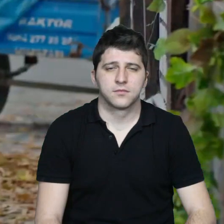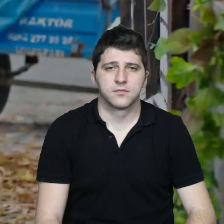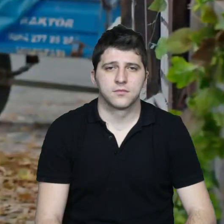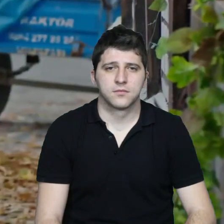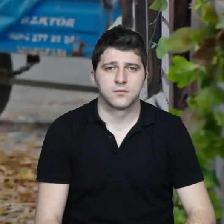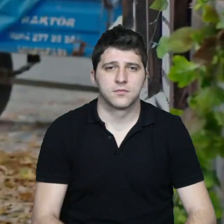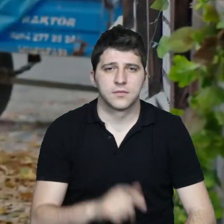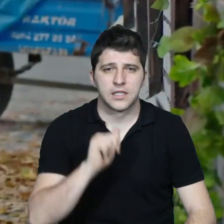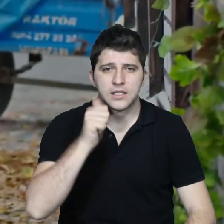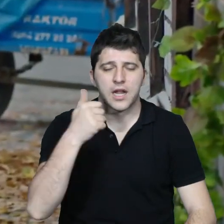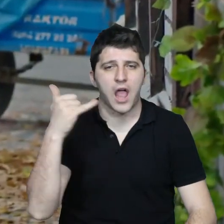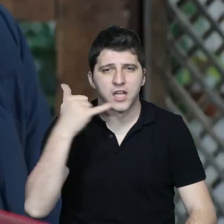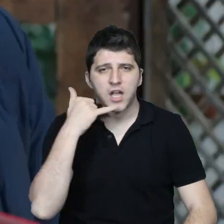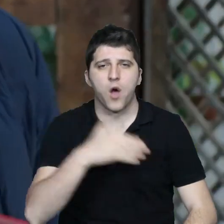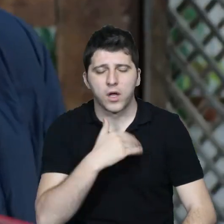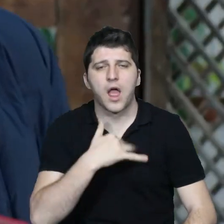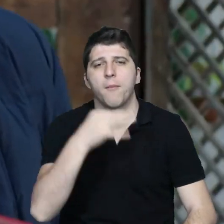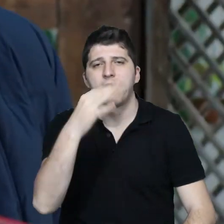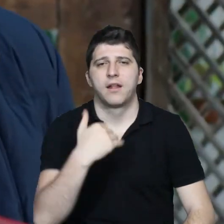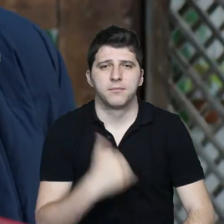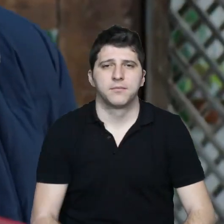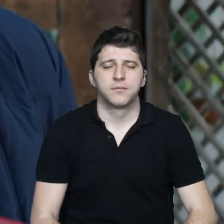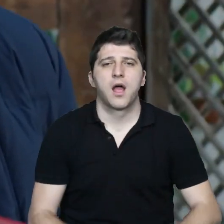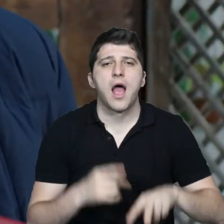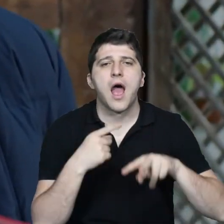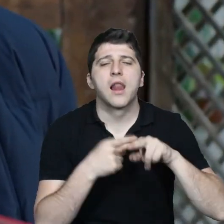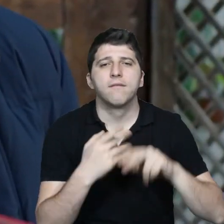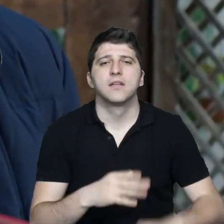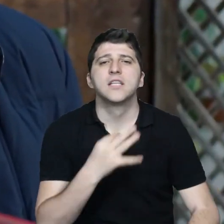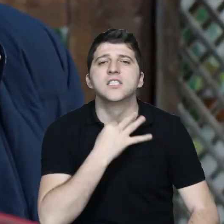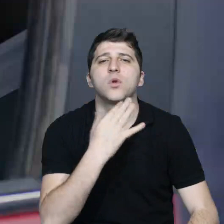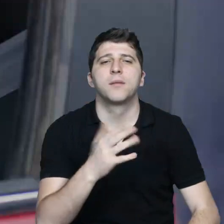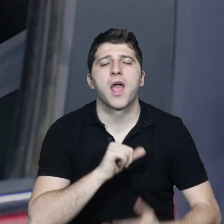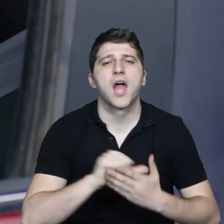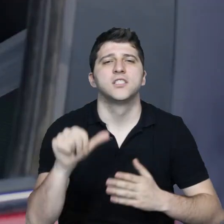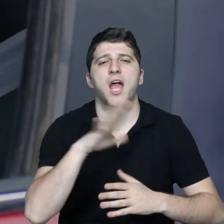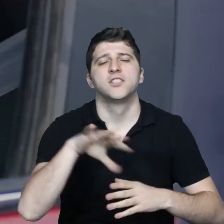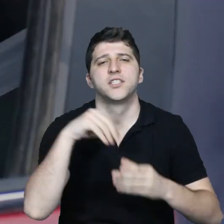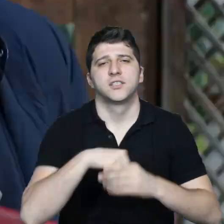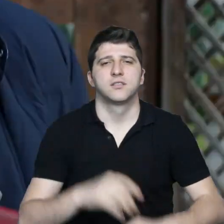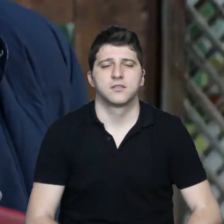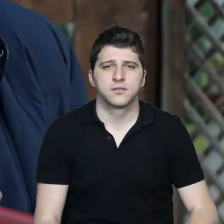arabasından inmiş. Yarın arayacak avukat. Sana hemen haber veririm. Alev, teşekkür ederim her şey için.